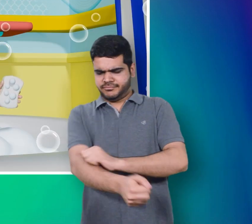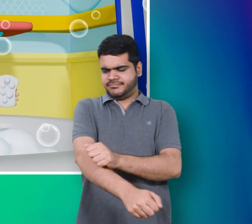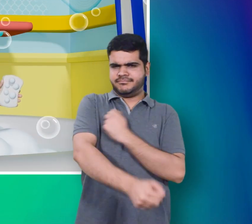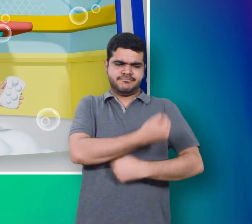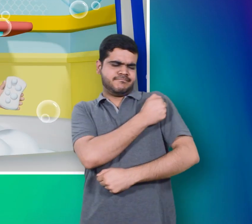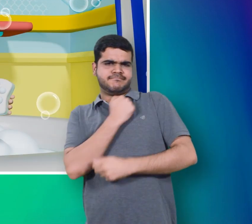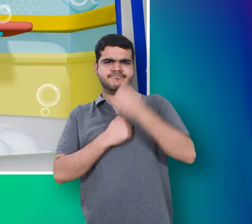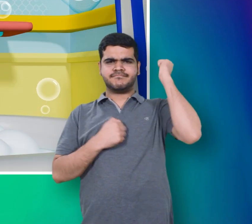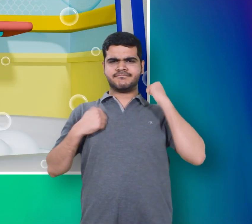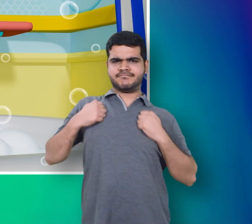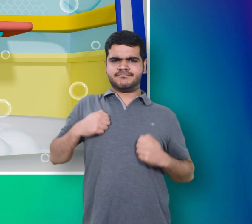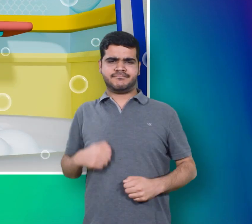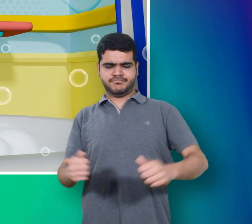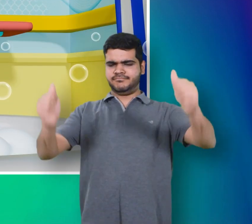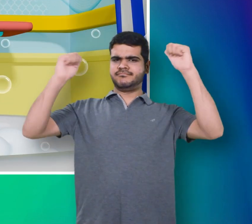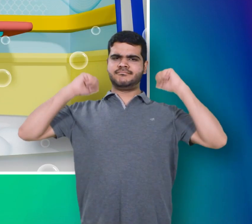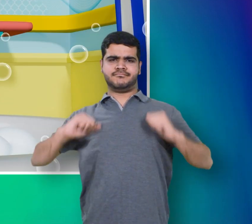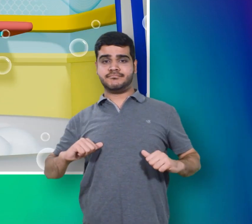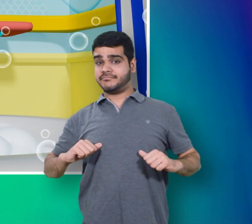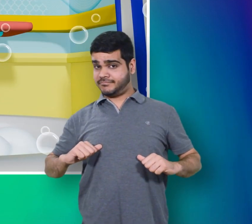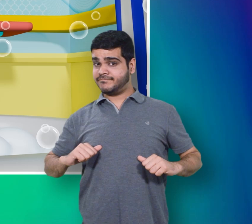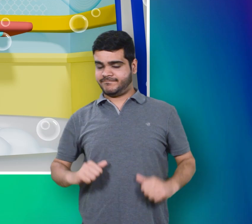हाथ पैर सब साफ करो जी,